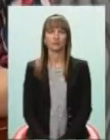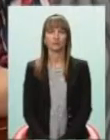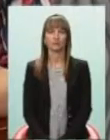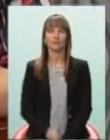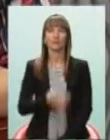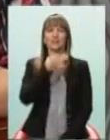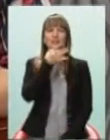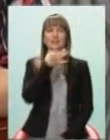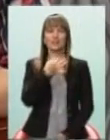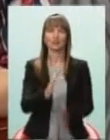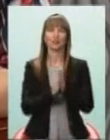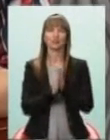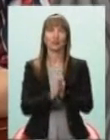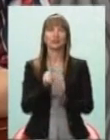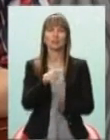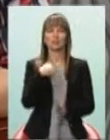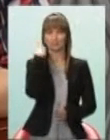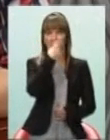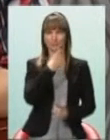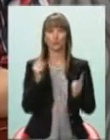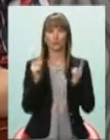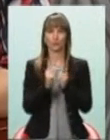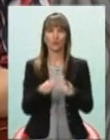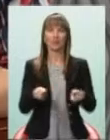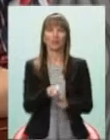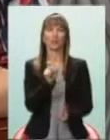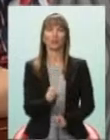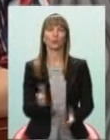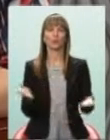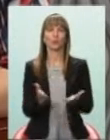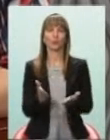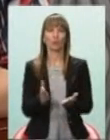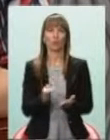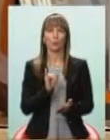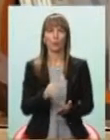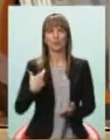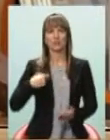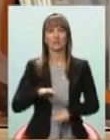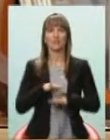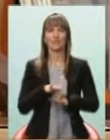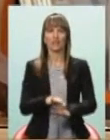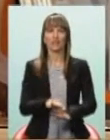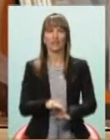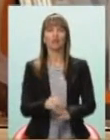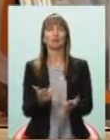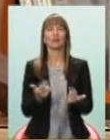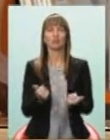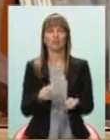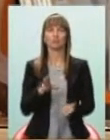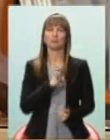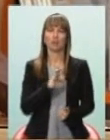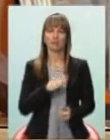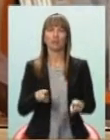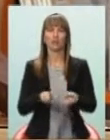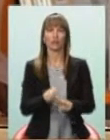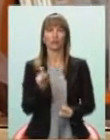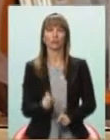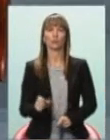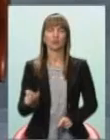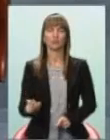А скажи, ну, будь ласка, а тобі особисто зустрічалися такі люди, котрі негуманно себе поводили? Да, мені зустрічались такі